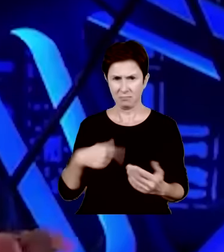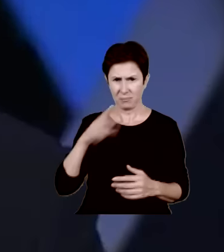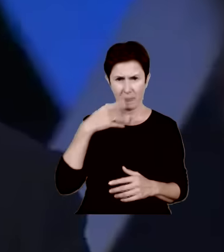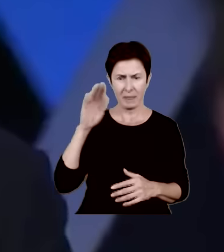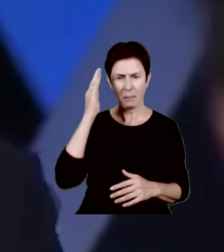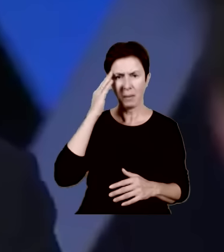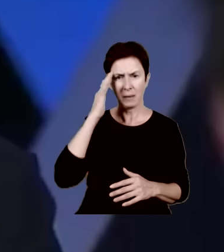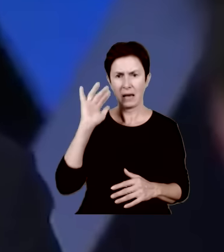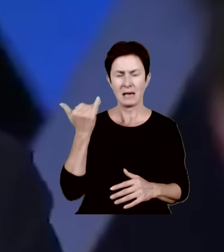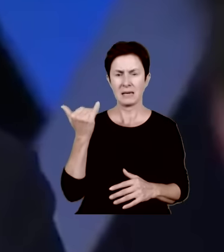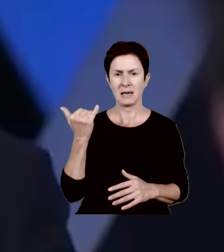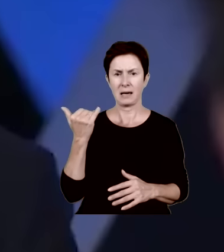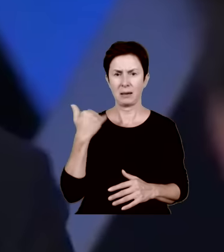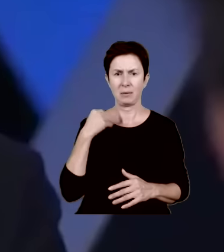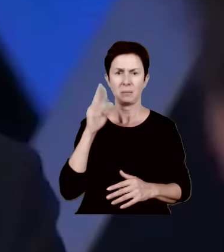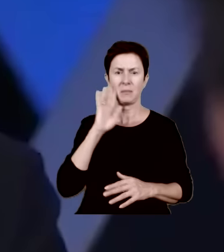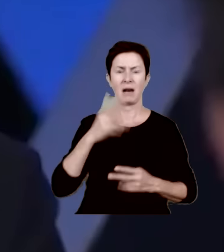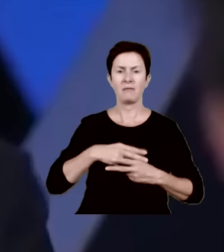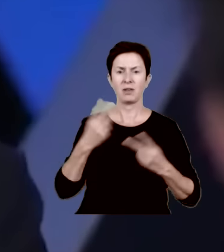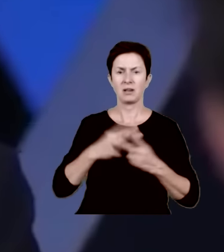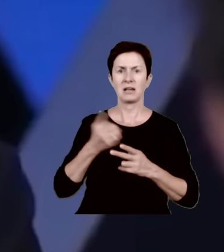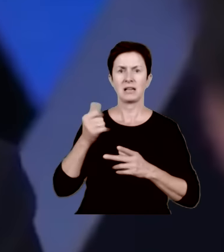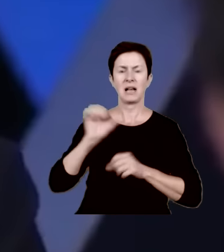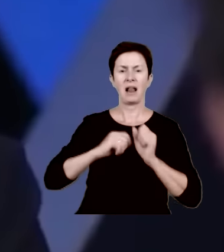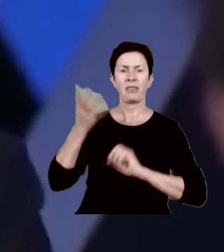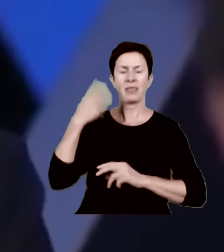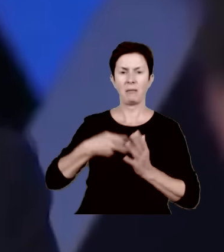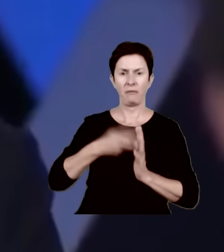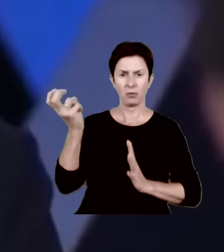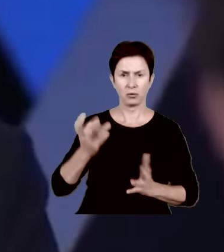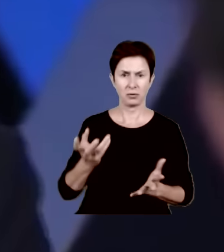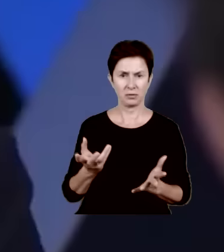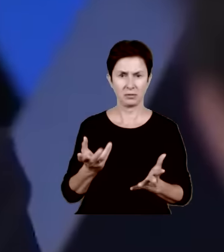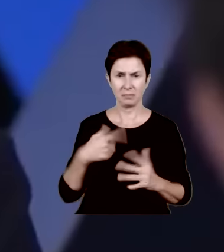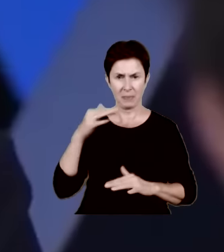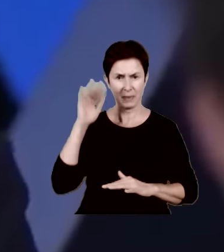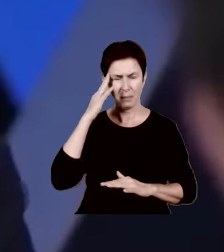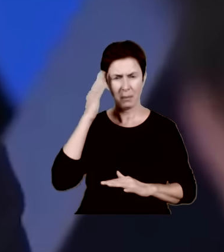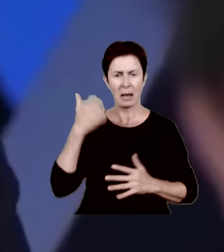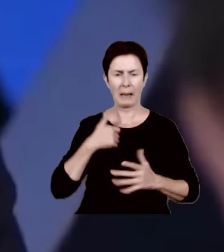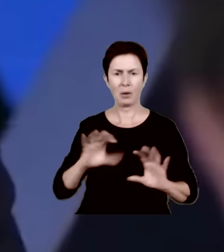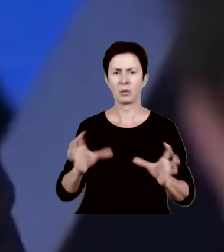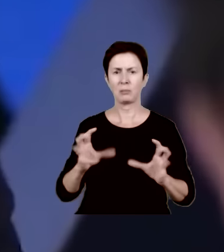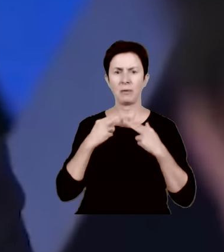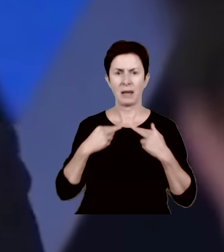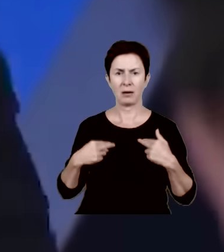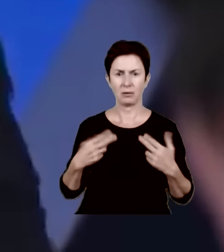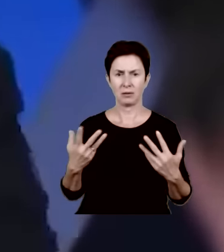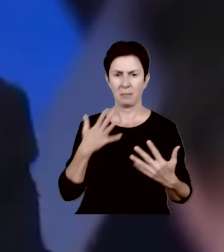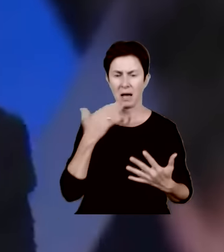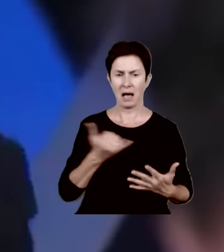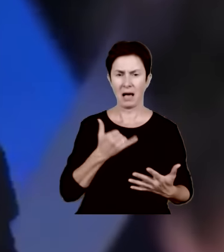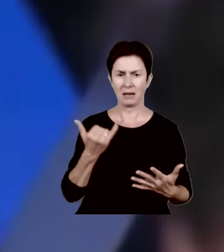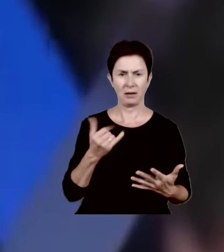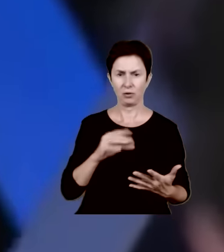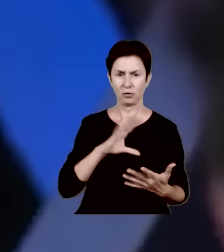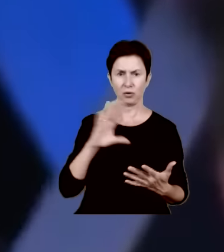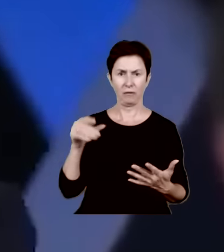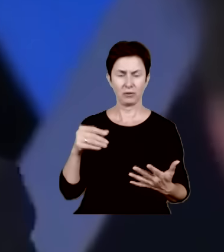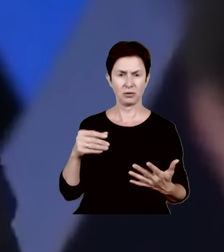jak wyrzucano tych samych dziennikarzy parę lat temu. Nie pamiętamy, jak manipulowano Trybunałem Konstytucyjnym w maju. Nie, to wszystko... I